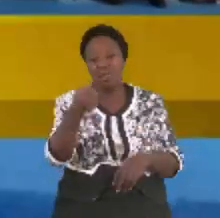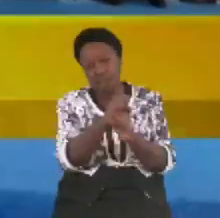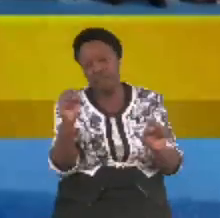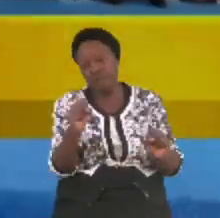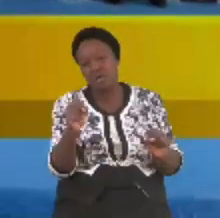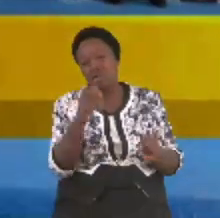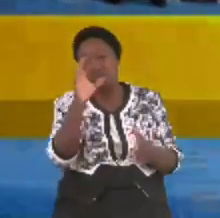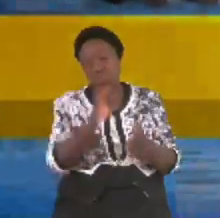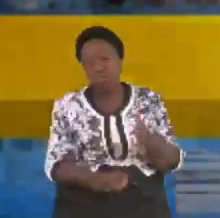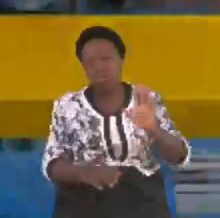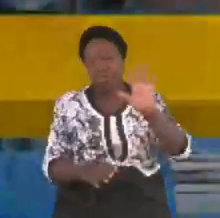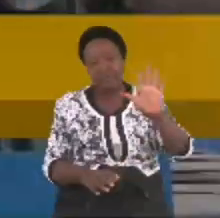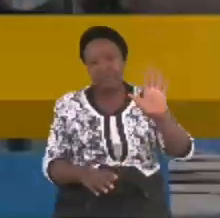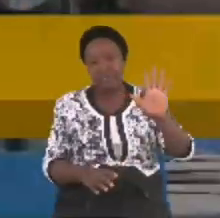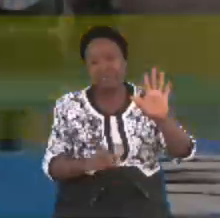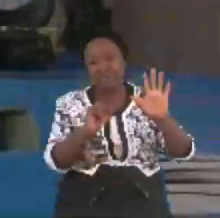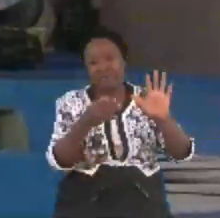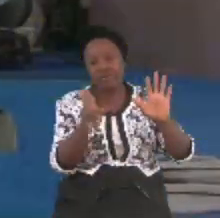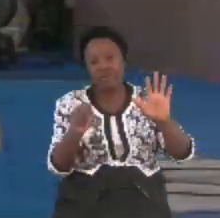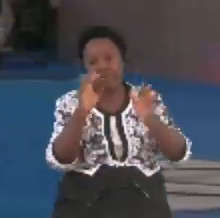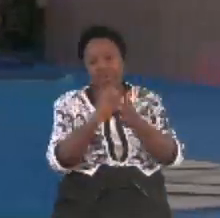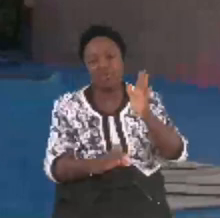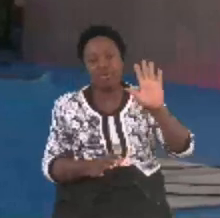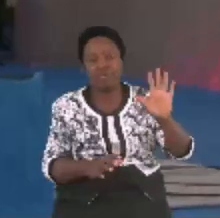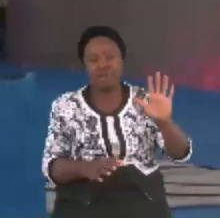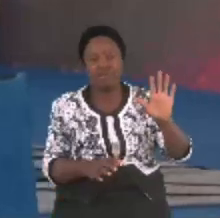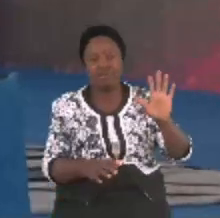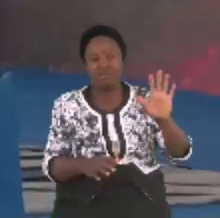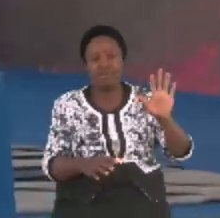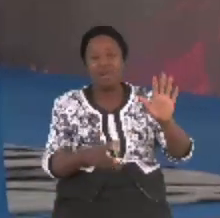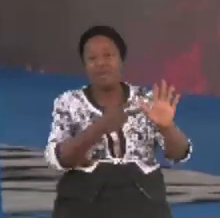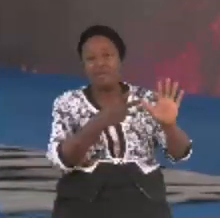cinquième, chapitre 5 de Jean. Jean chapitre 5,